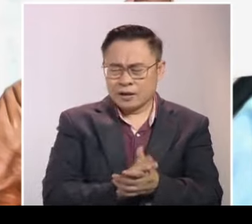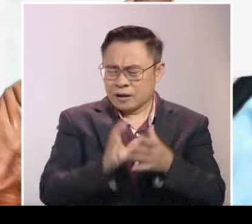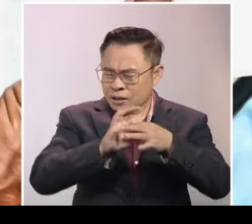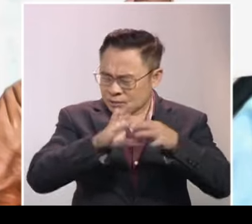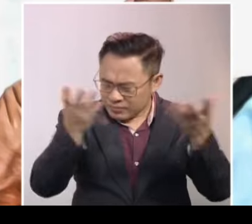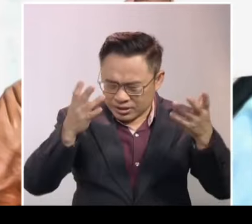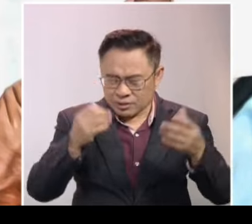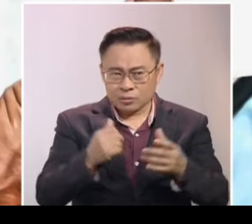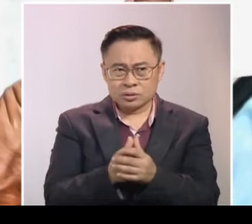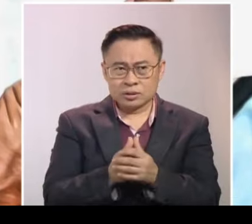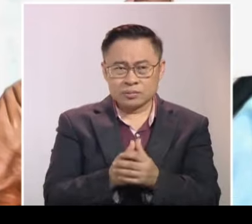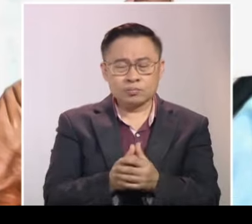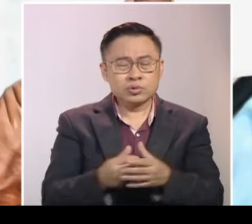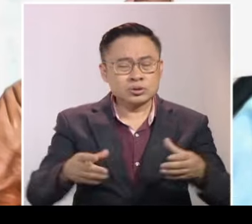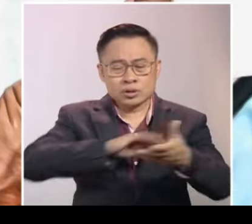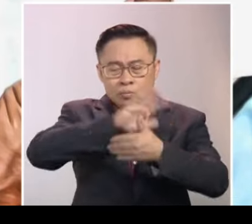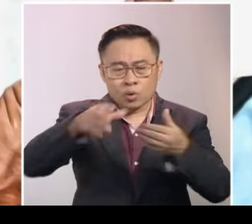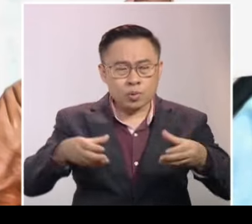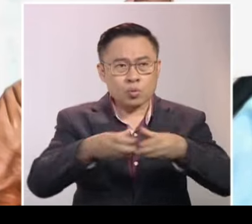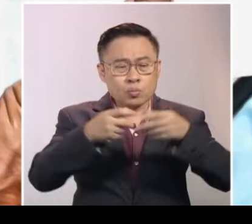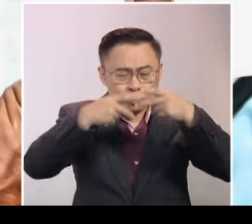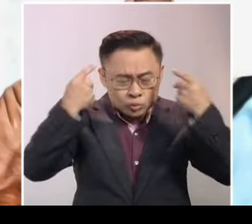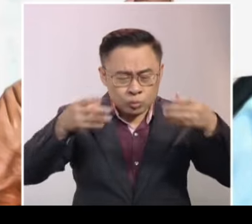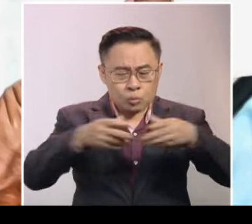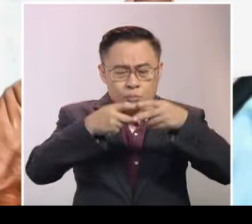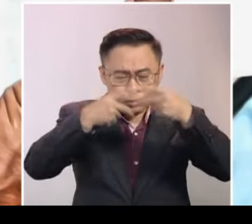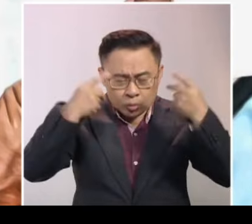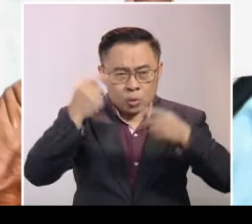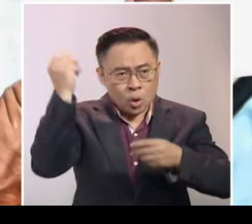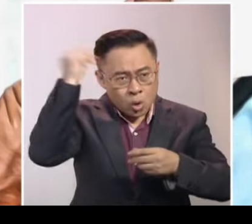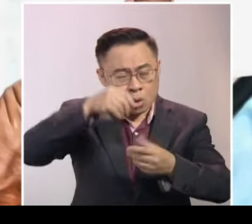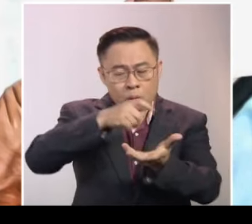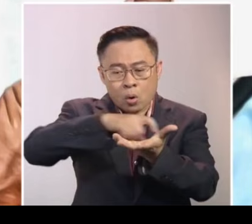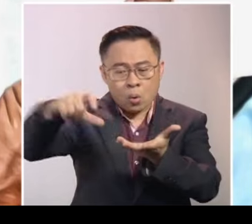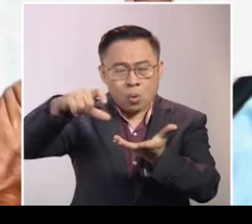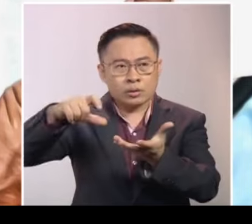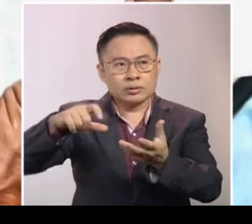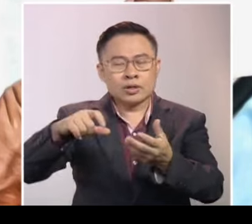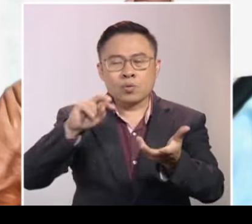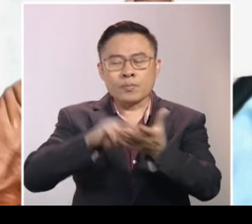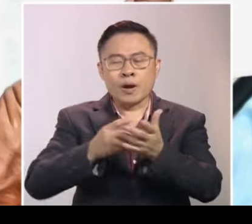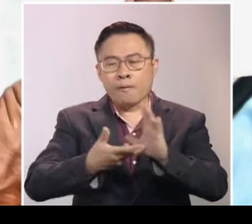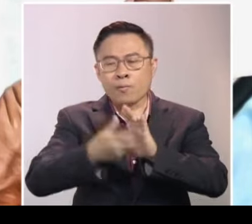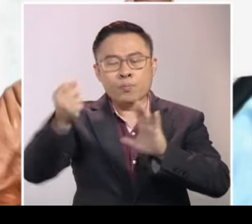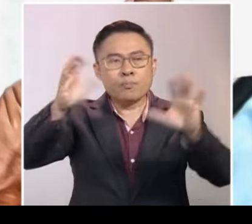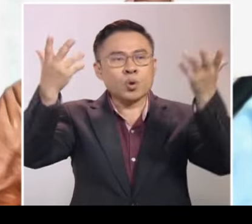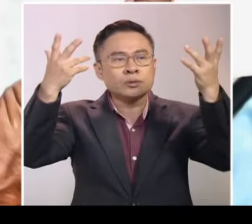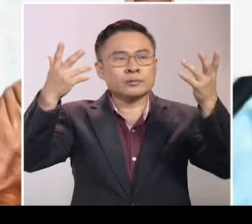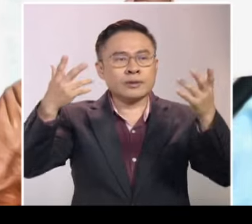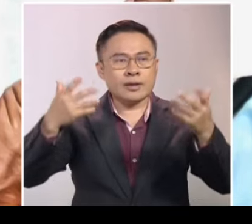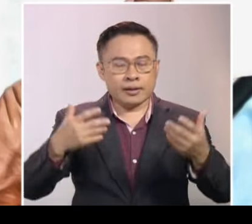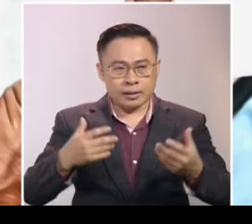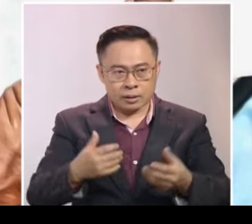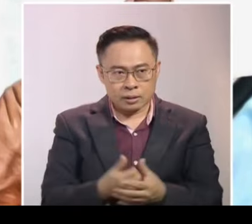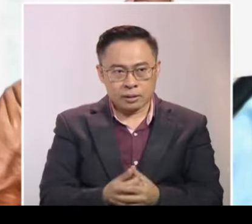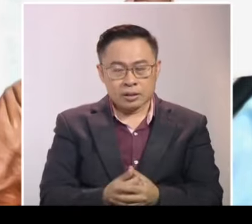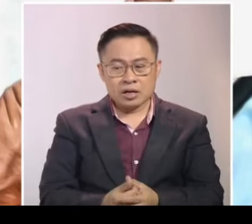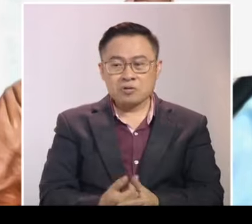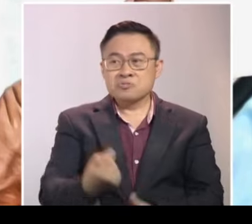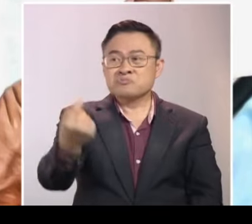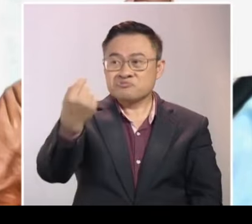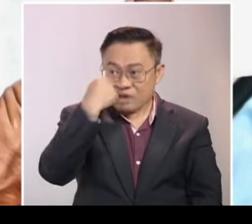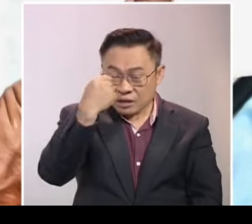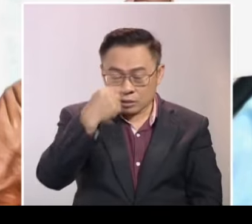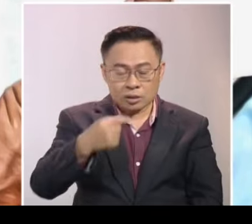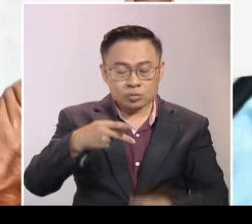อย่าเชื่อเด็ดขาดนะครับพวกนี้คือมิจฉาชีพนะครับแล้วก็ย้ำตอนท้ายกับป้าด้วยคือพอเห็นว่าป้ากลัวแล้วนะป้าห้ามเอาเรื่องนี้ไปบอกกับ